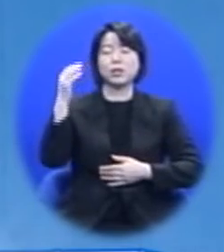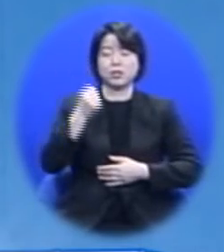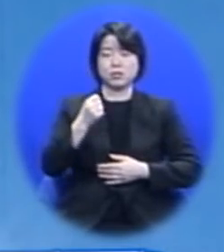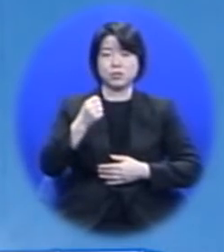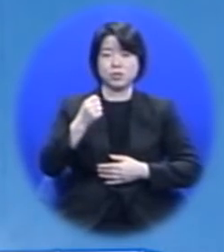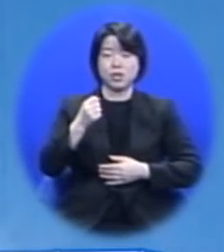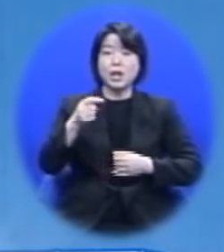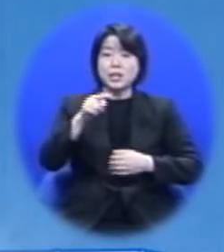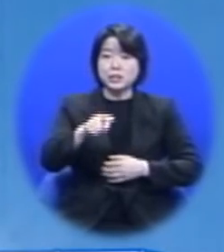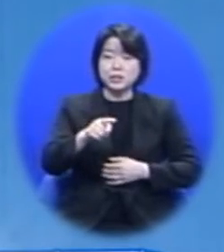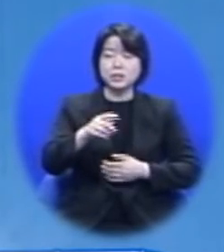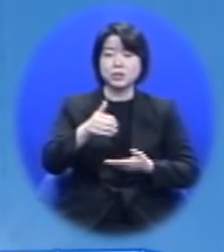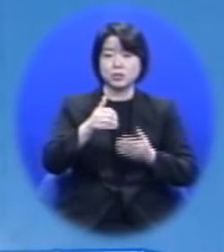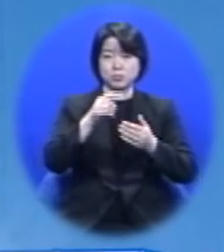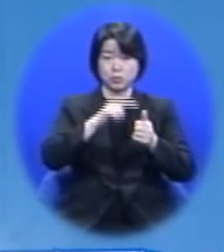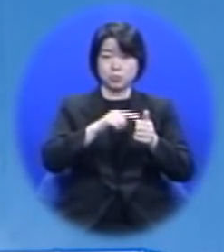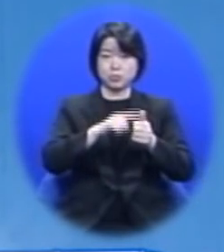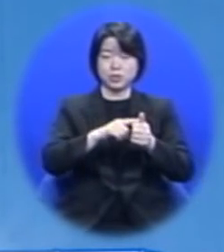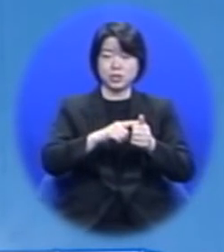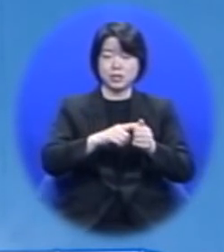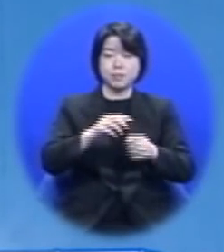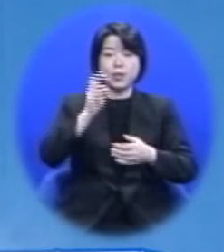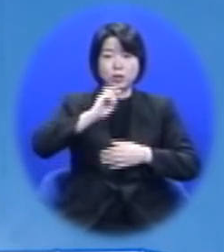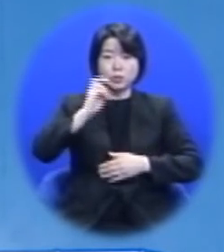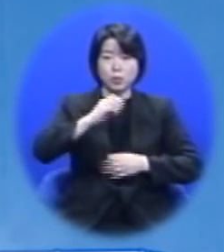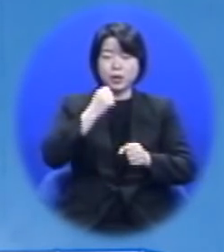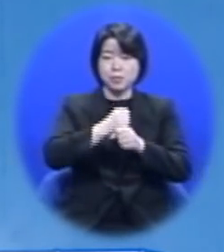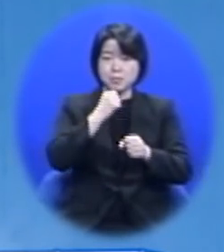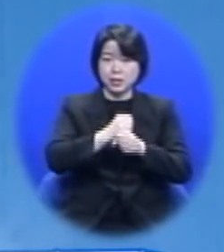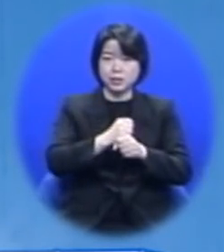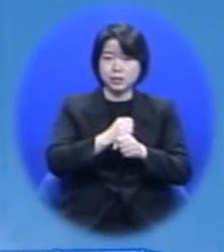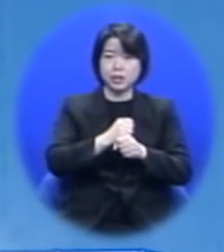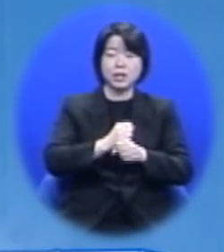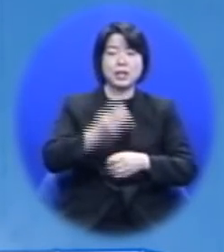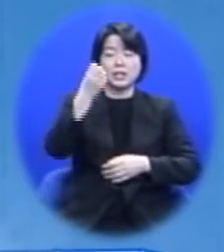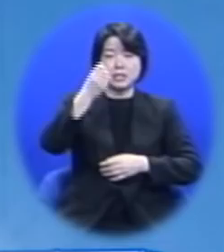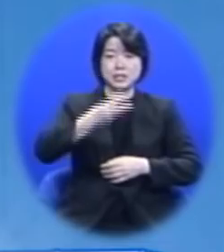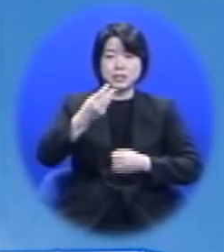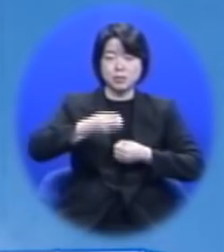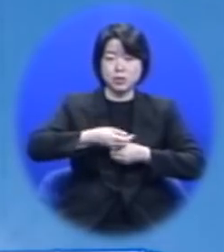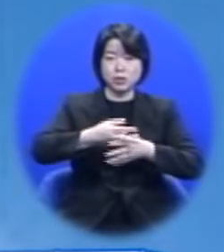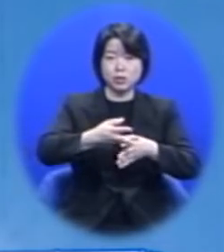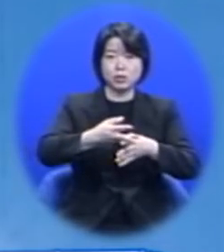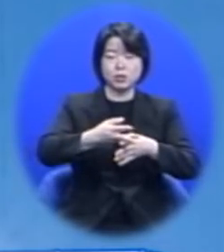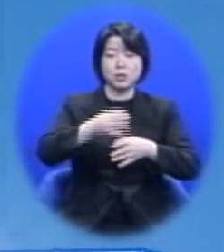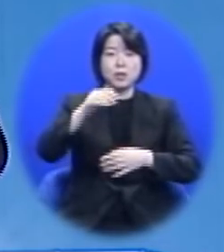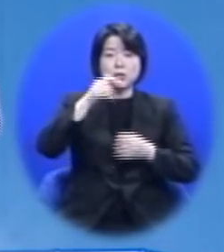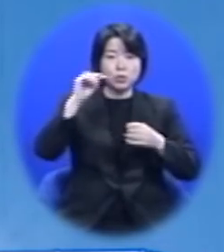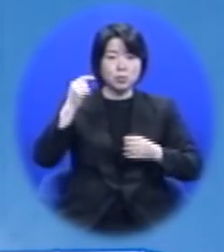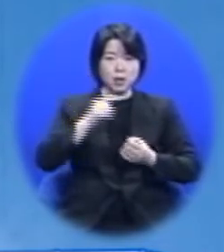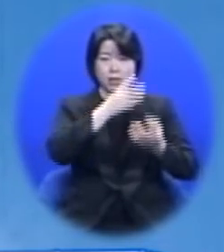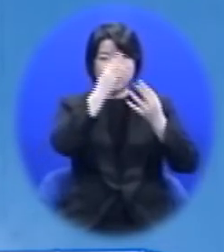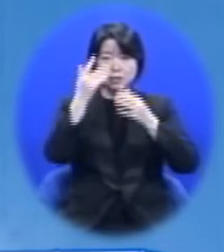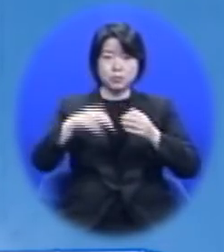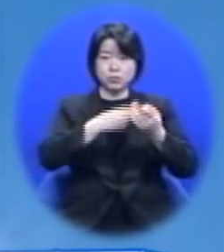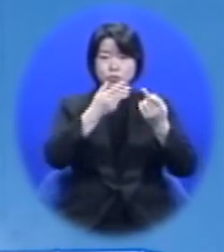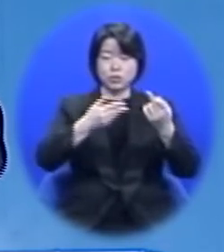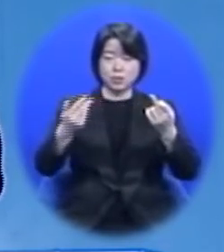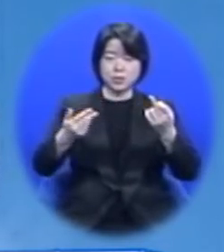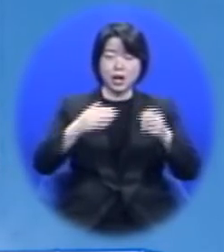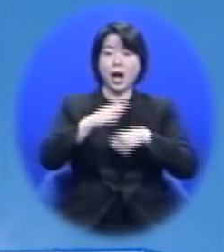그분이 작사, 작곡한 게 삼천리반도 금수강산입니다. 삼천리반도 금수강산, 하나님 주신